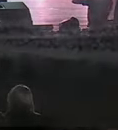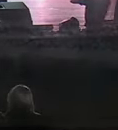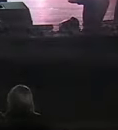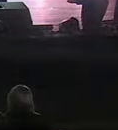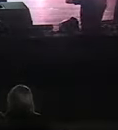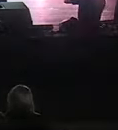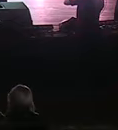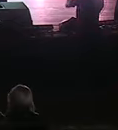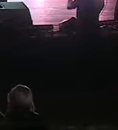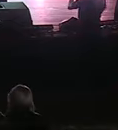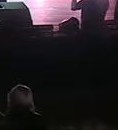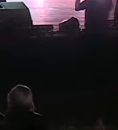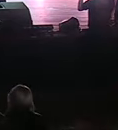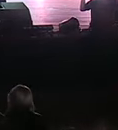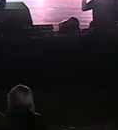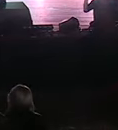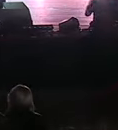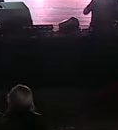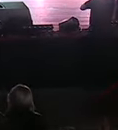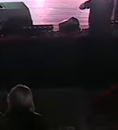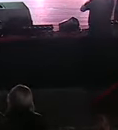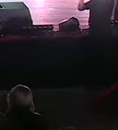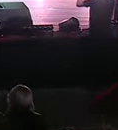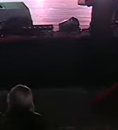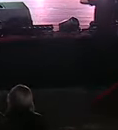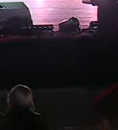Mistrzowie Europy i świata, zespół Trans, wielkie brawa!